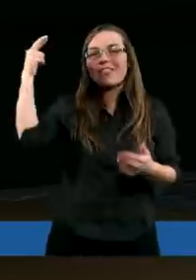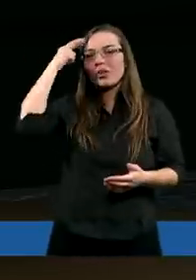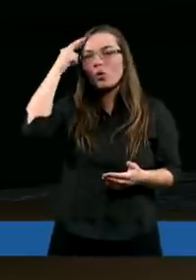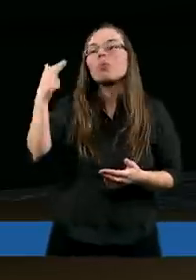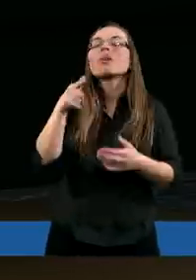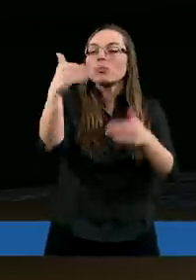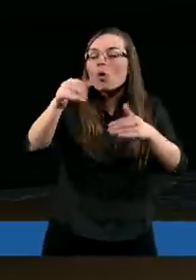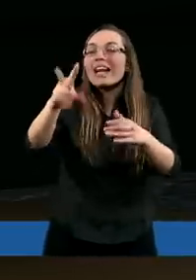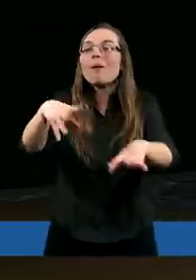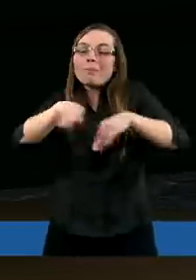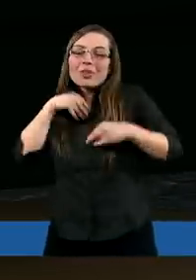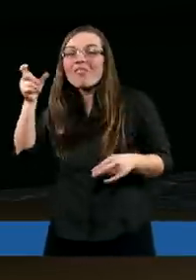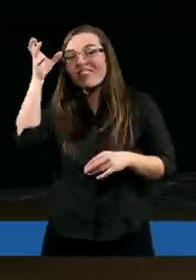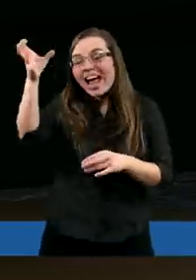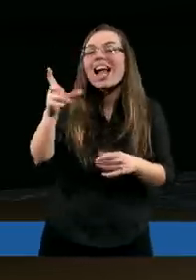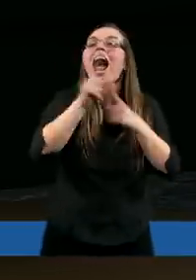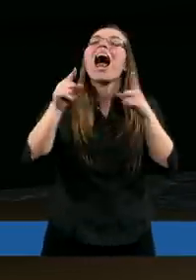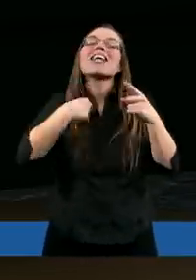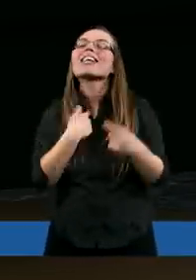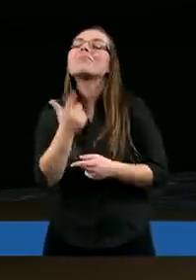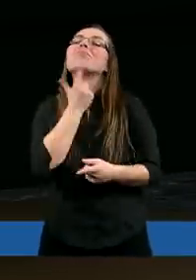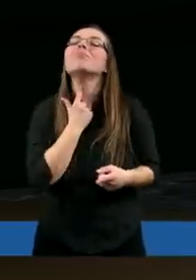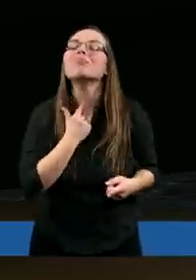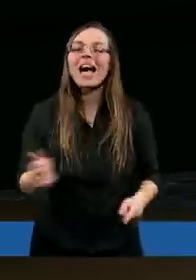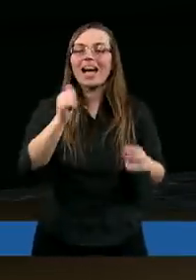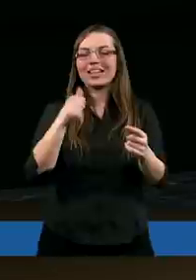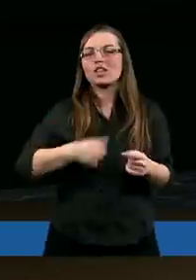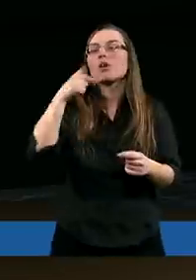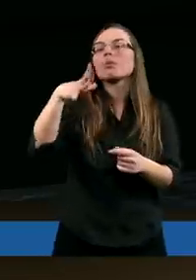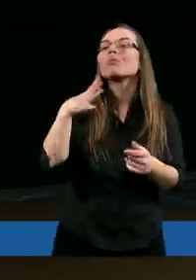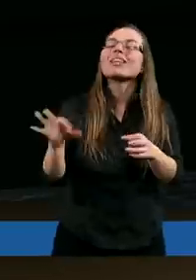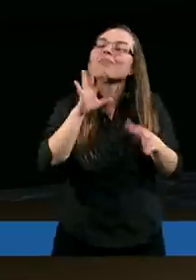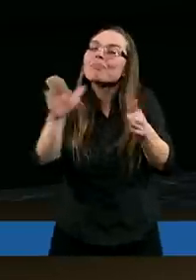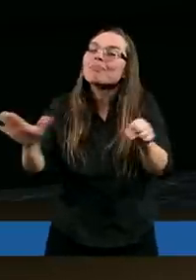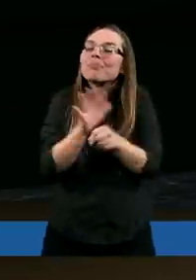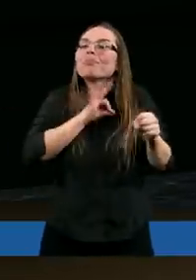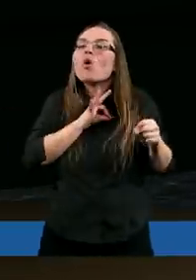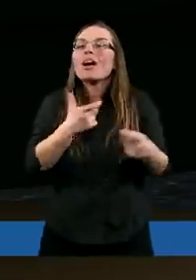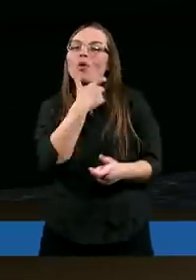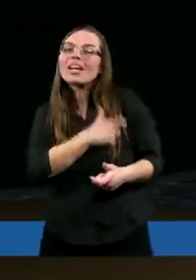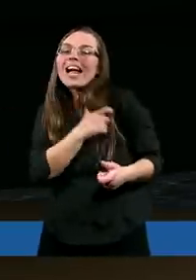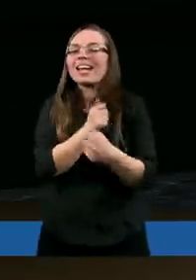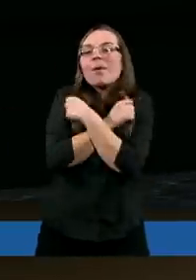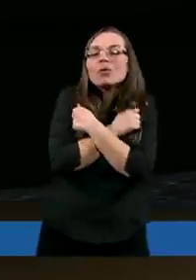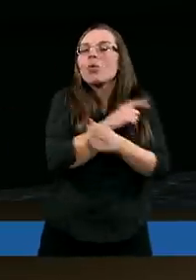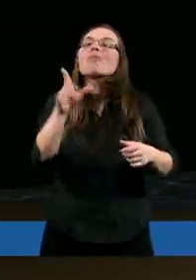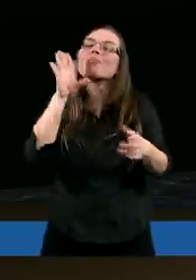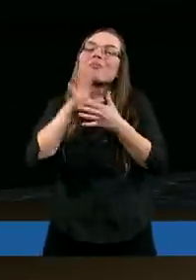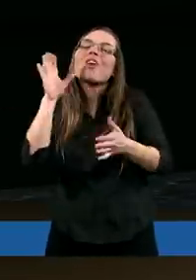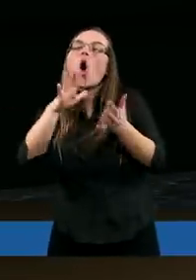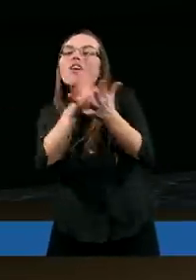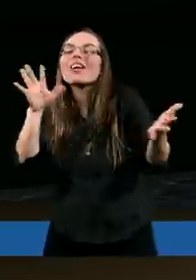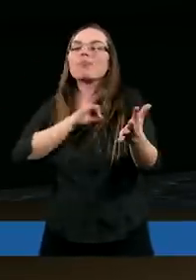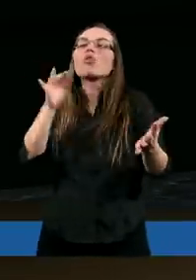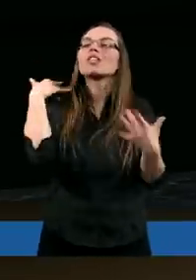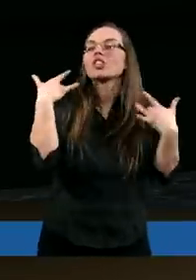taką suchą wiedzę, ale ja pragnę, żeby to dotknęło mojego serca, żeby to miało odzwierciedlenie w życiu codziennym.